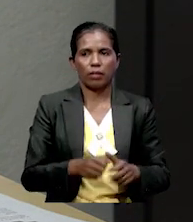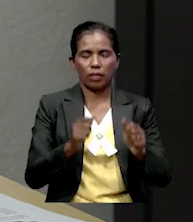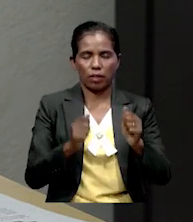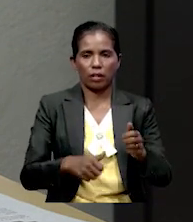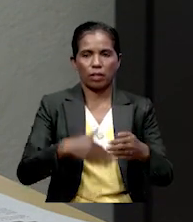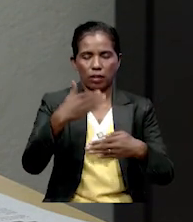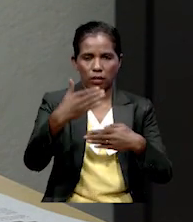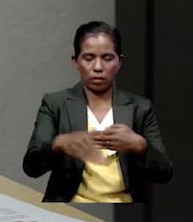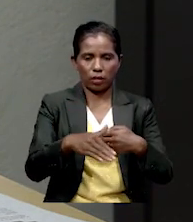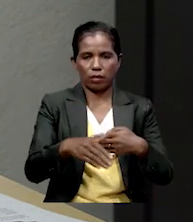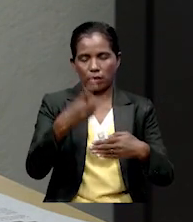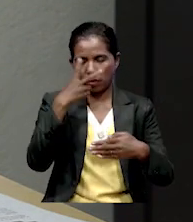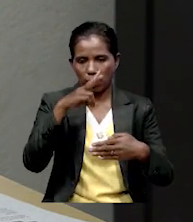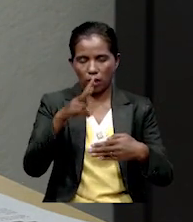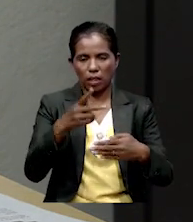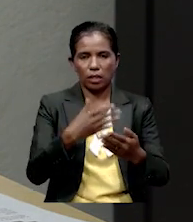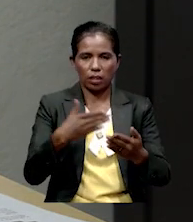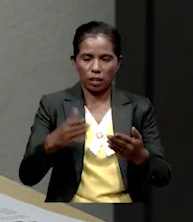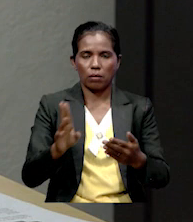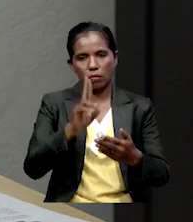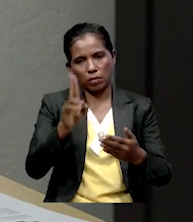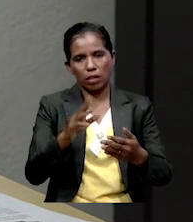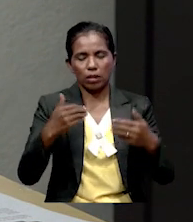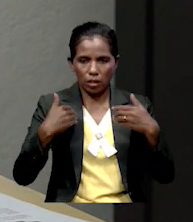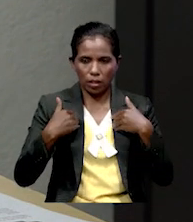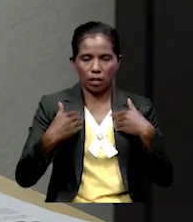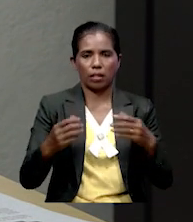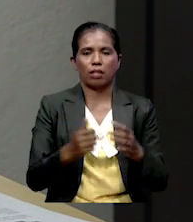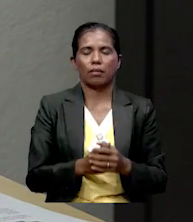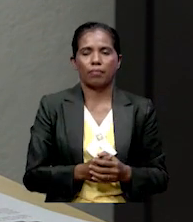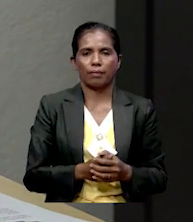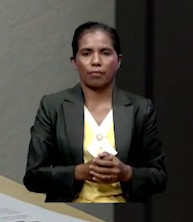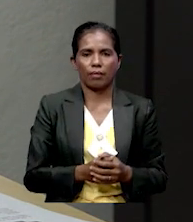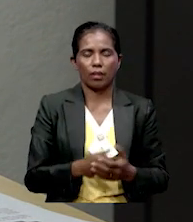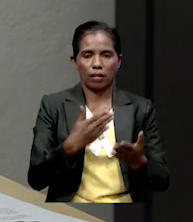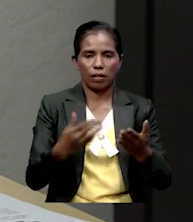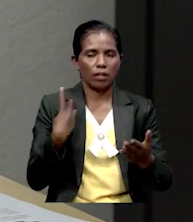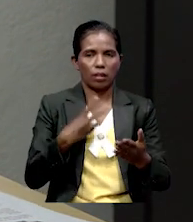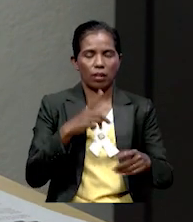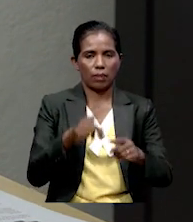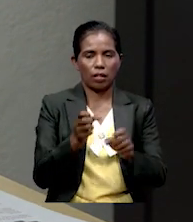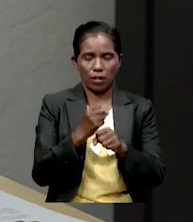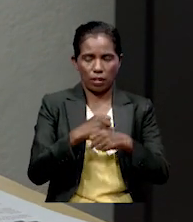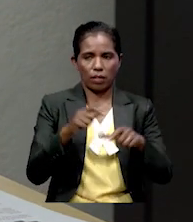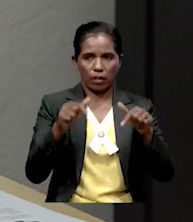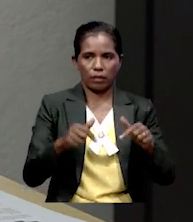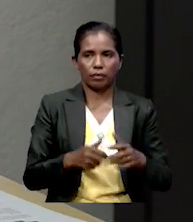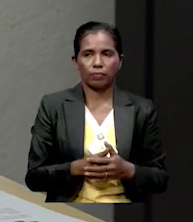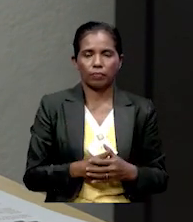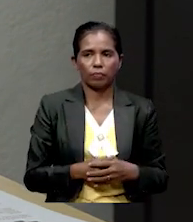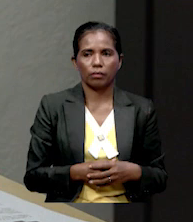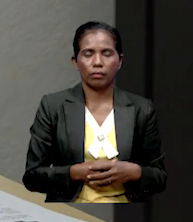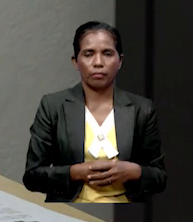ultrapasa recurso, ultrapasa equipamentos, ultrapasa buat tebe mak itu level halo hene. Buat tebe mak itu level halo